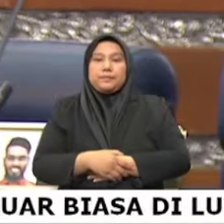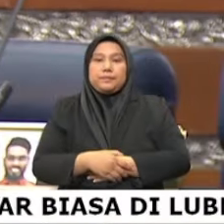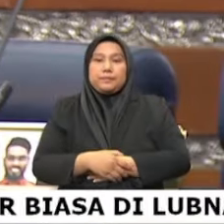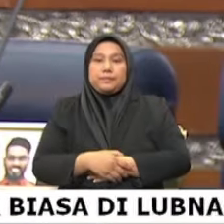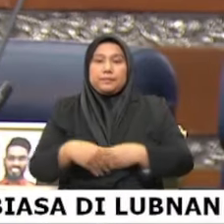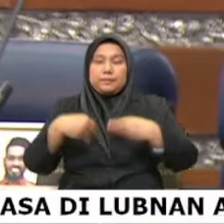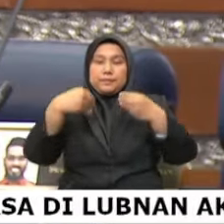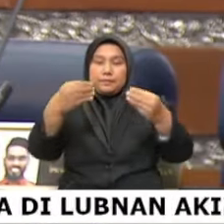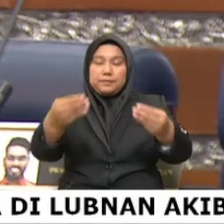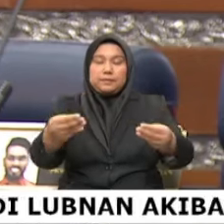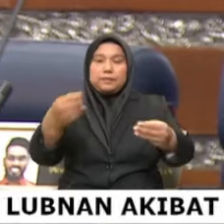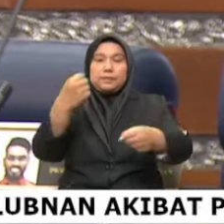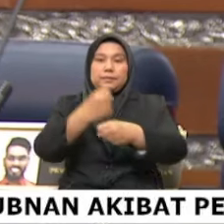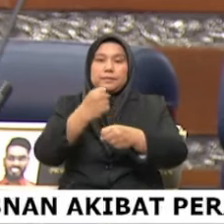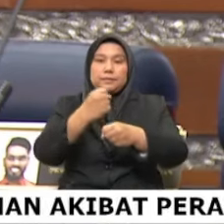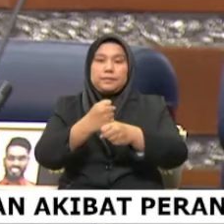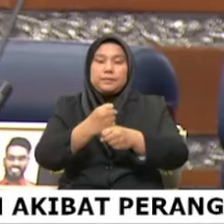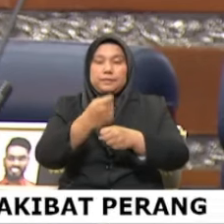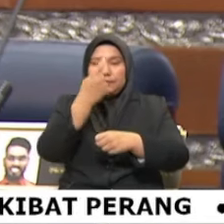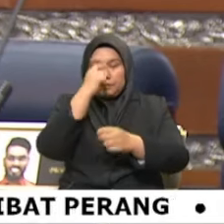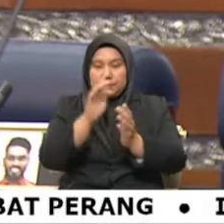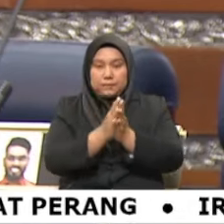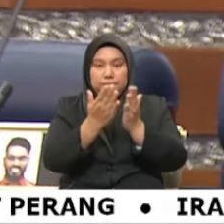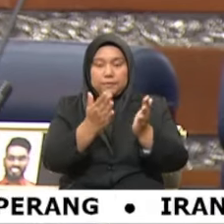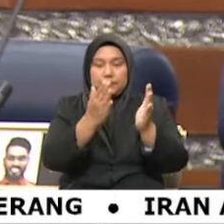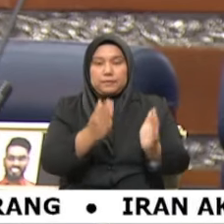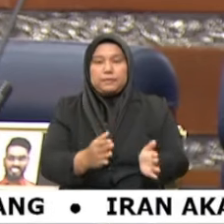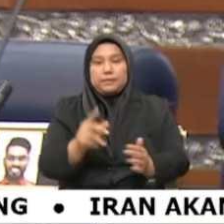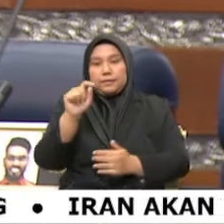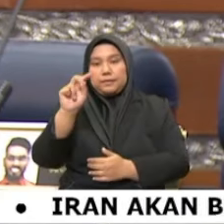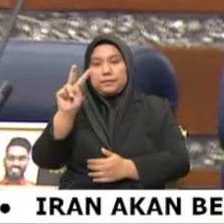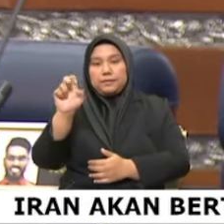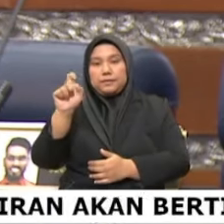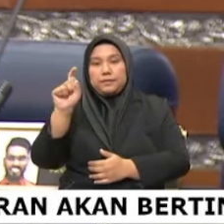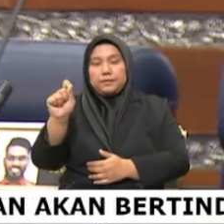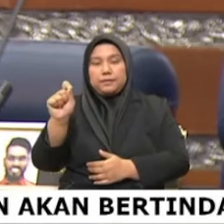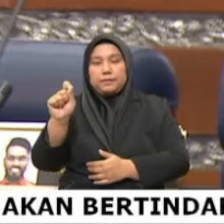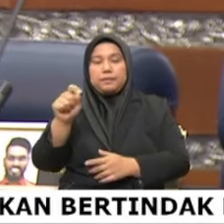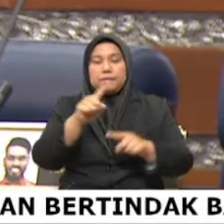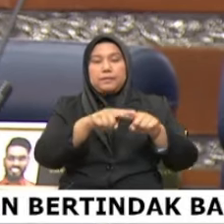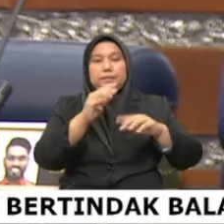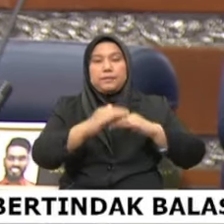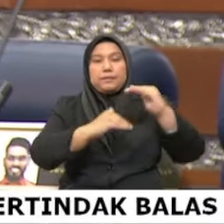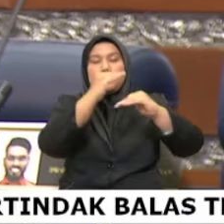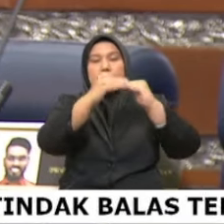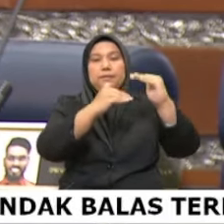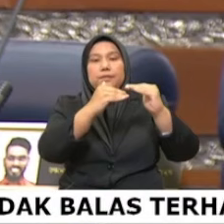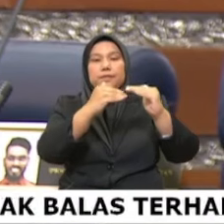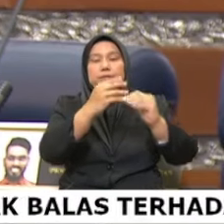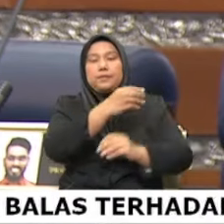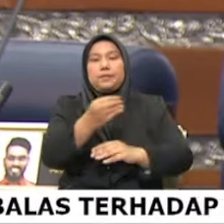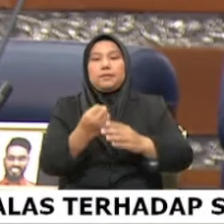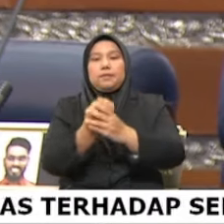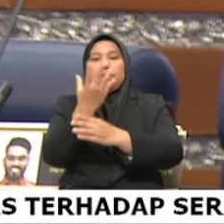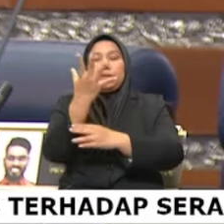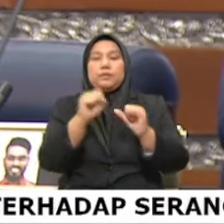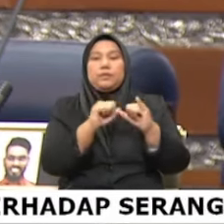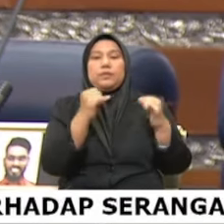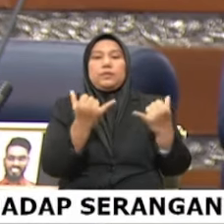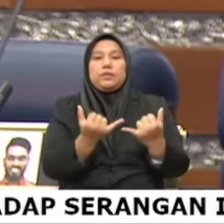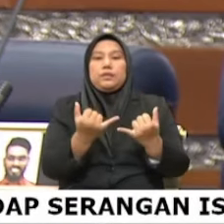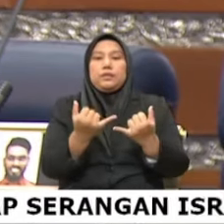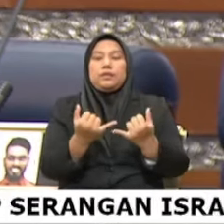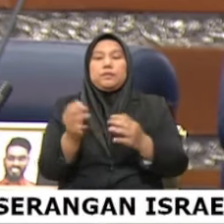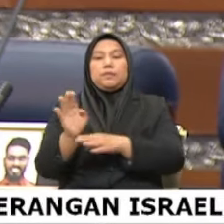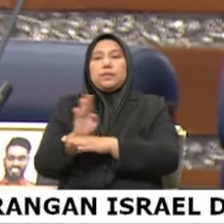Penawaran pekerjaan kepada garduan TVET banyak bergantung kepada kemajuan serta pertumbuhan syarikat dan